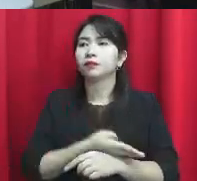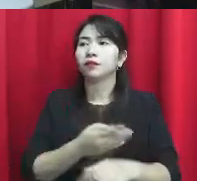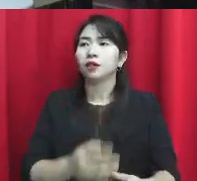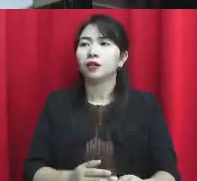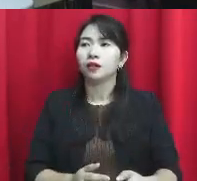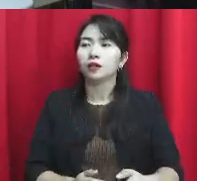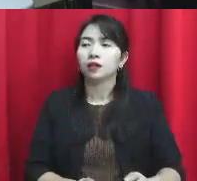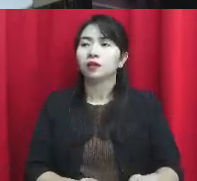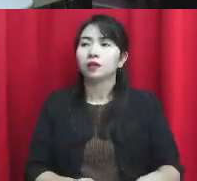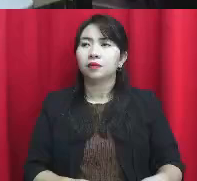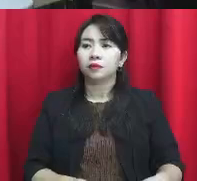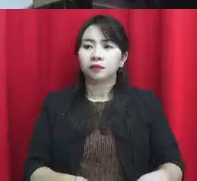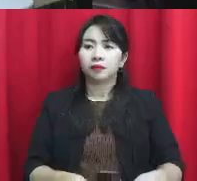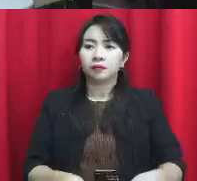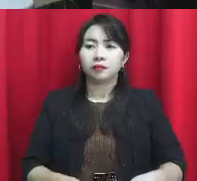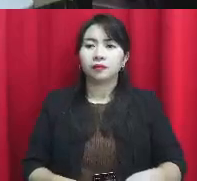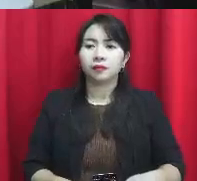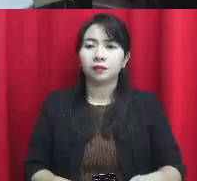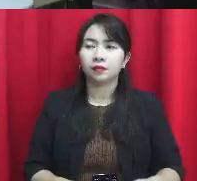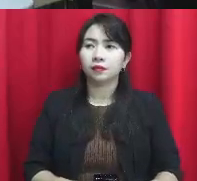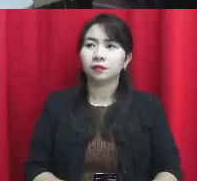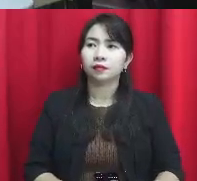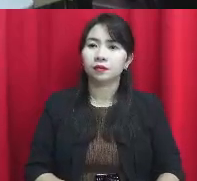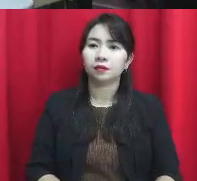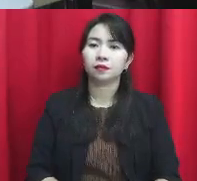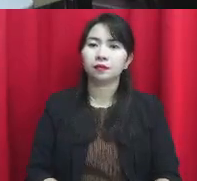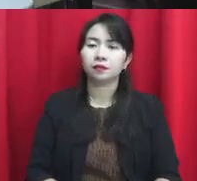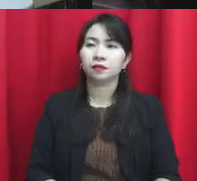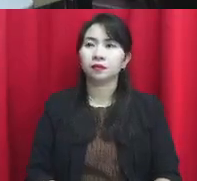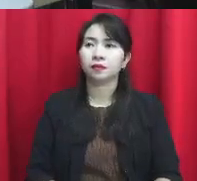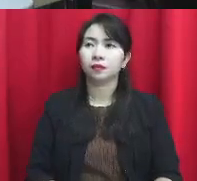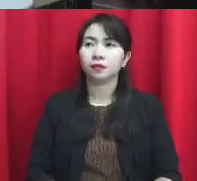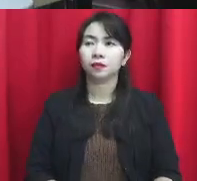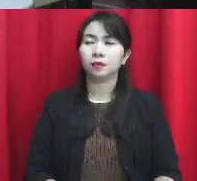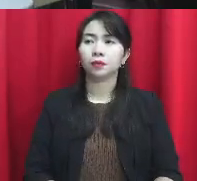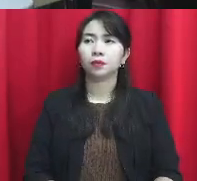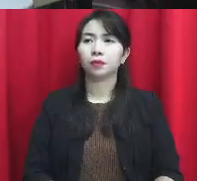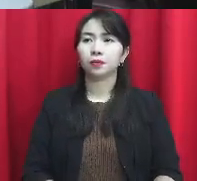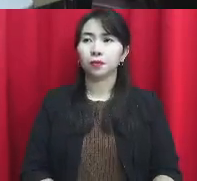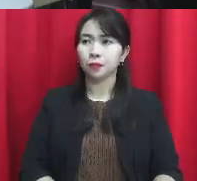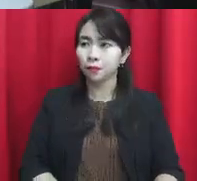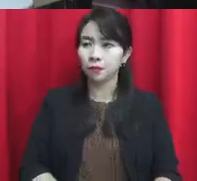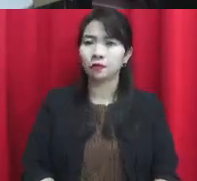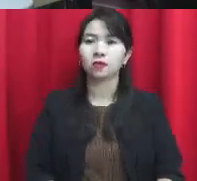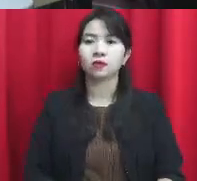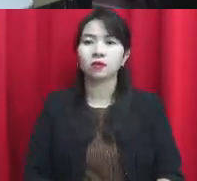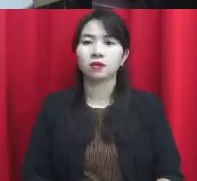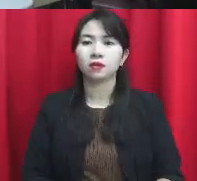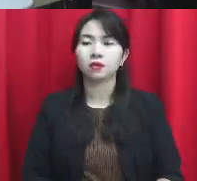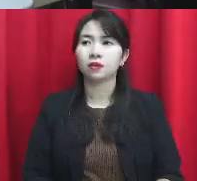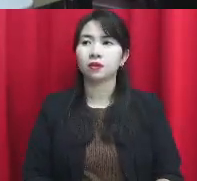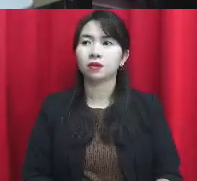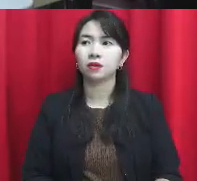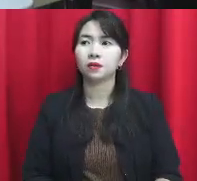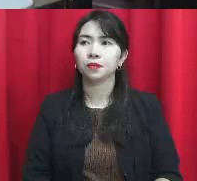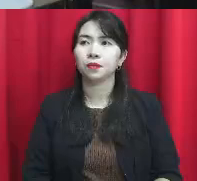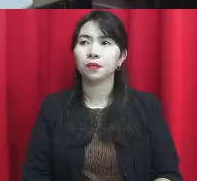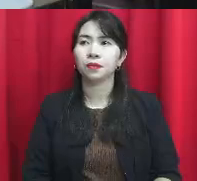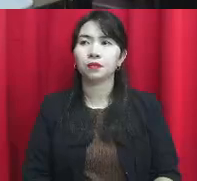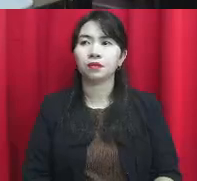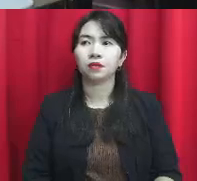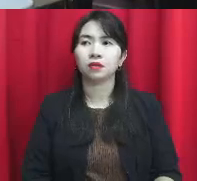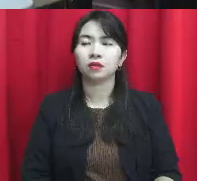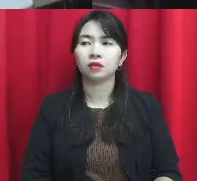rin yung ano eh yung Ah yung balita kung yung may Nagpapaliwanag na Grid bay kung paano yung nangyari kay trump sa